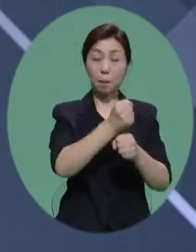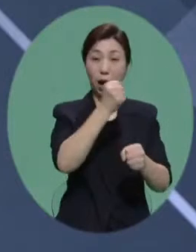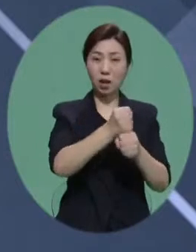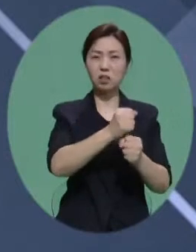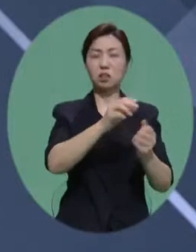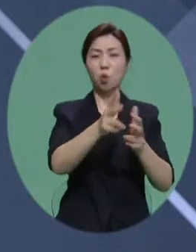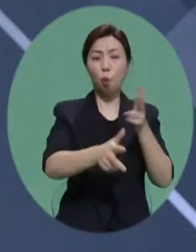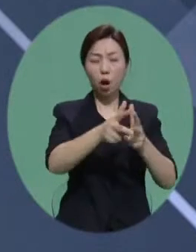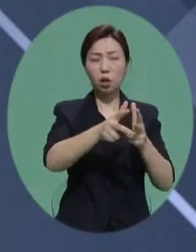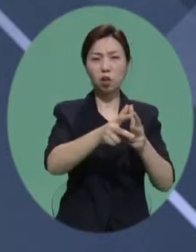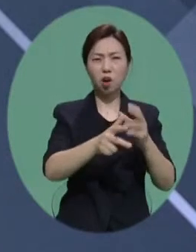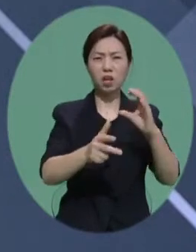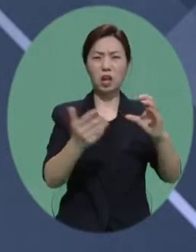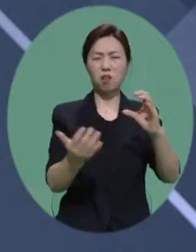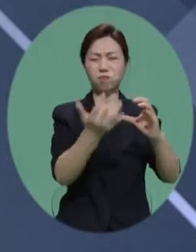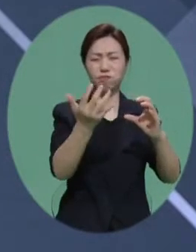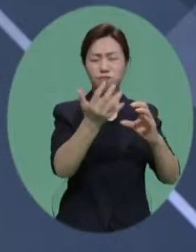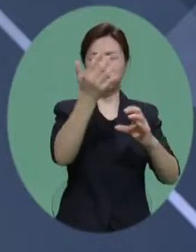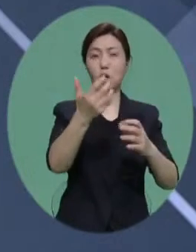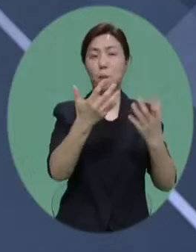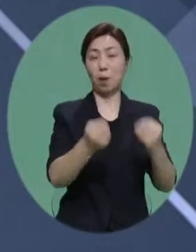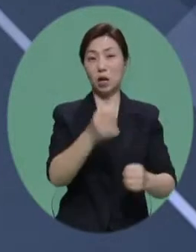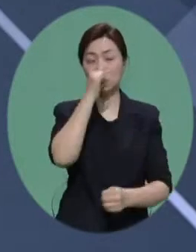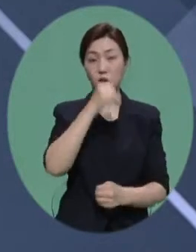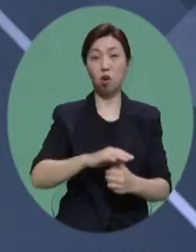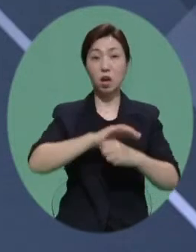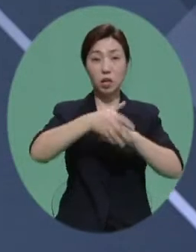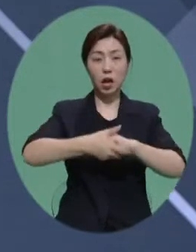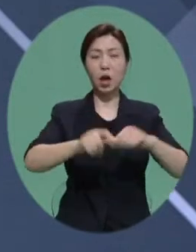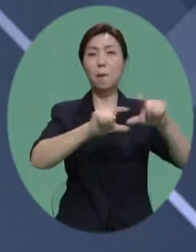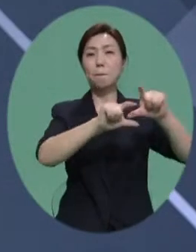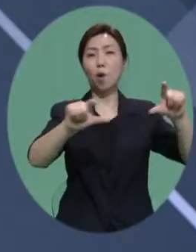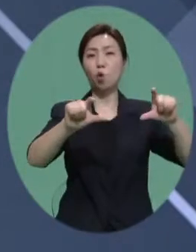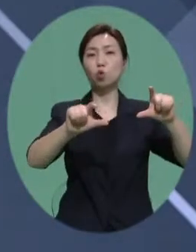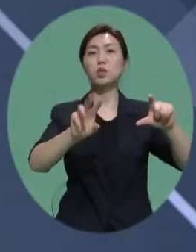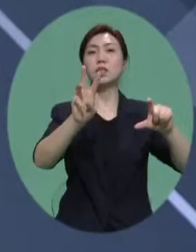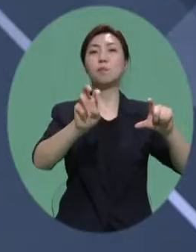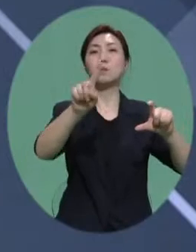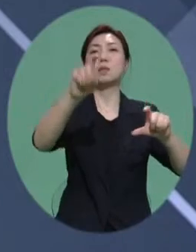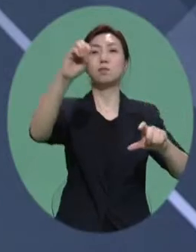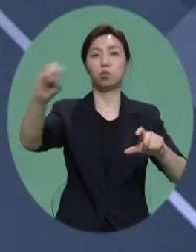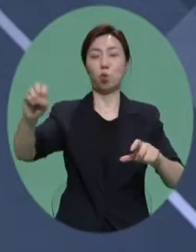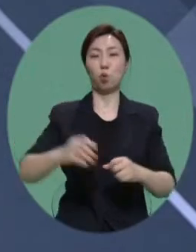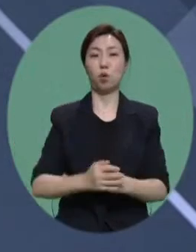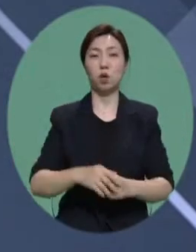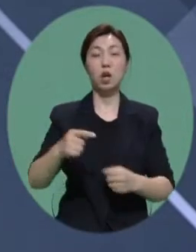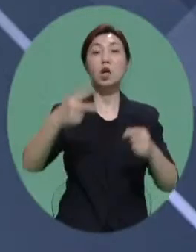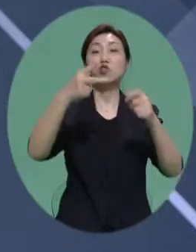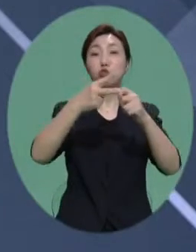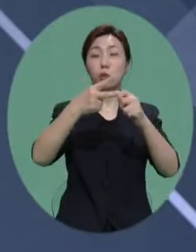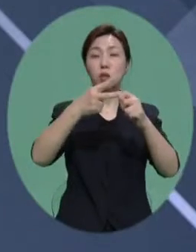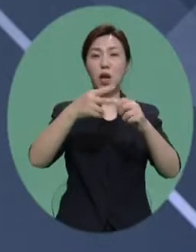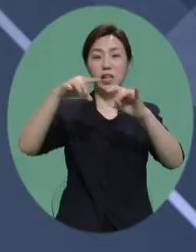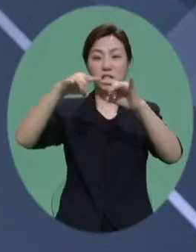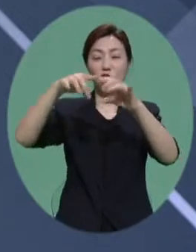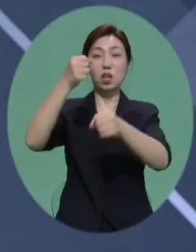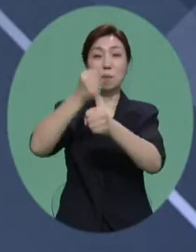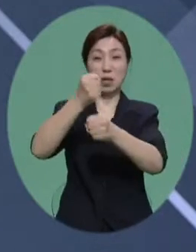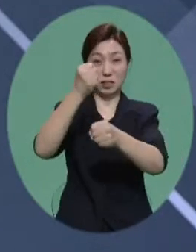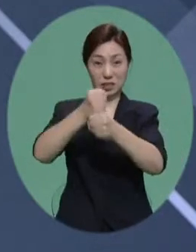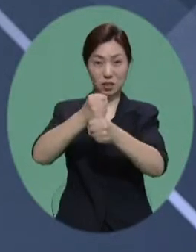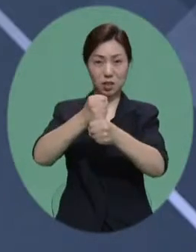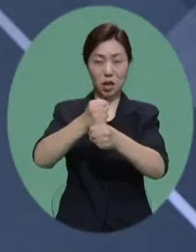탄소 들이 나옵니다 서 차게 평균 31% 입니다 그 다음이 전기를 만들 때 27%